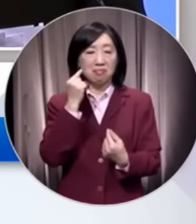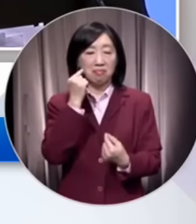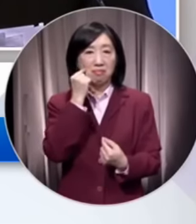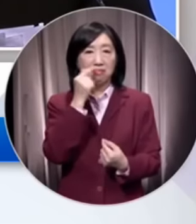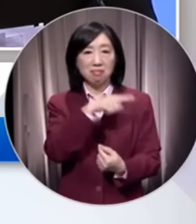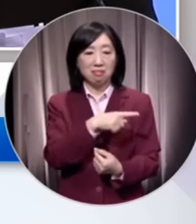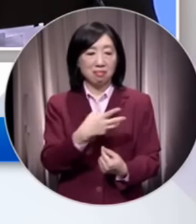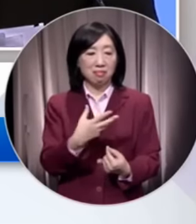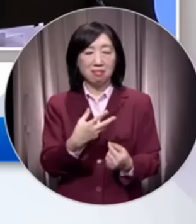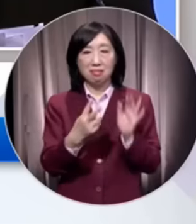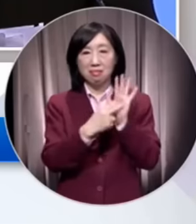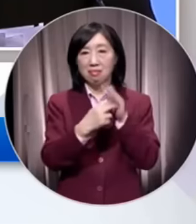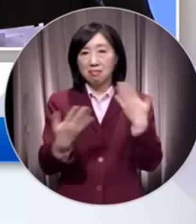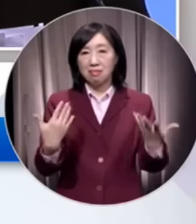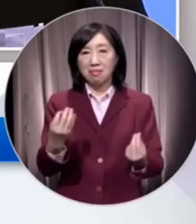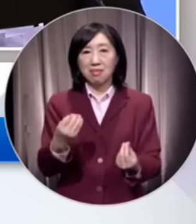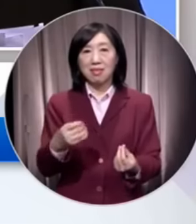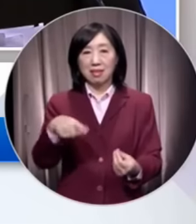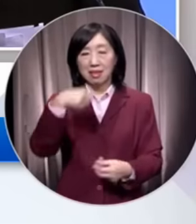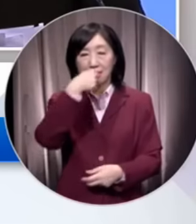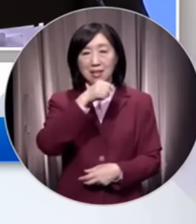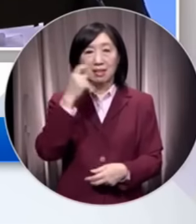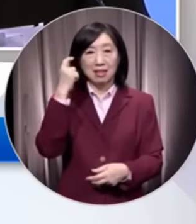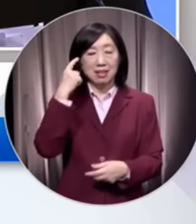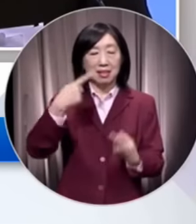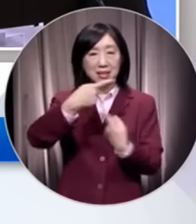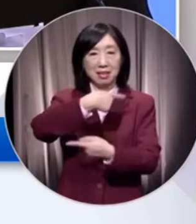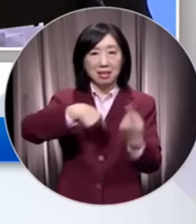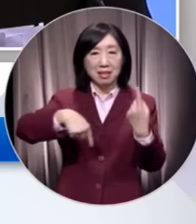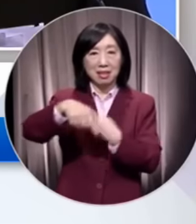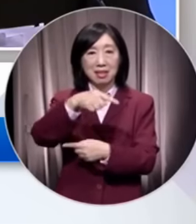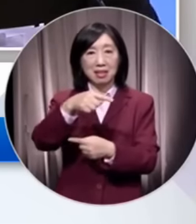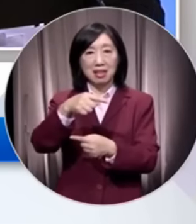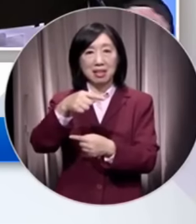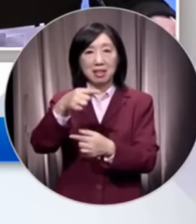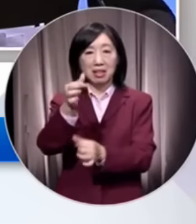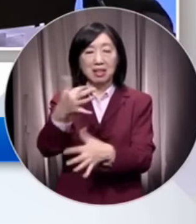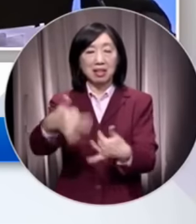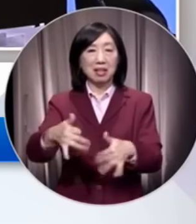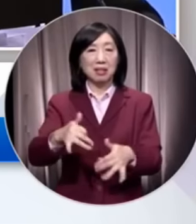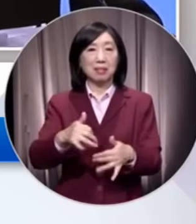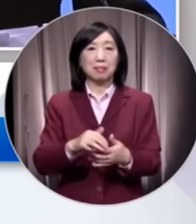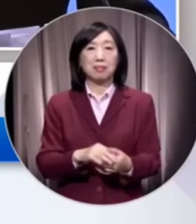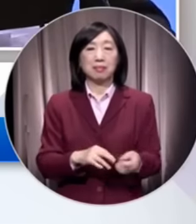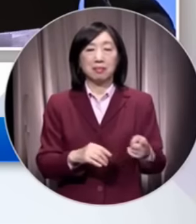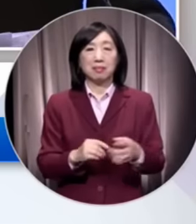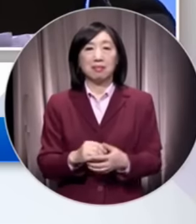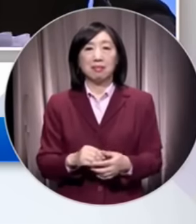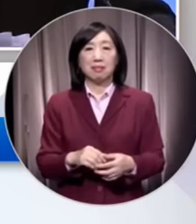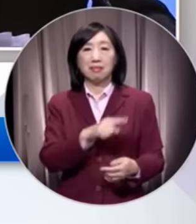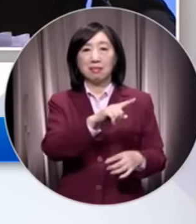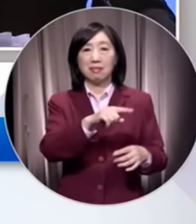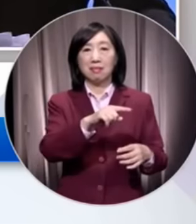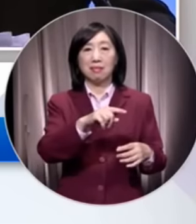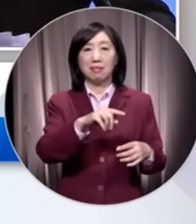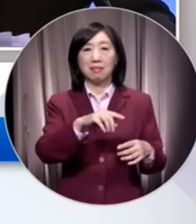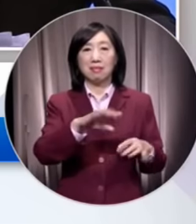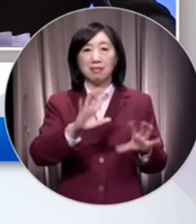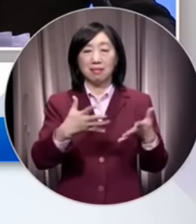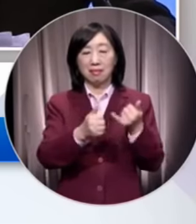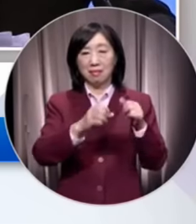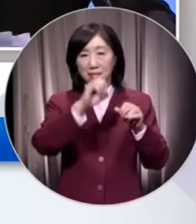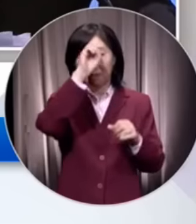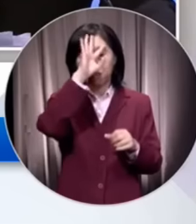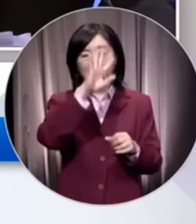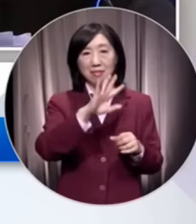的事情，也是台湾转型正义没有完成的一个象征。国民党的党产来源不正当，用